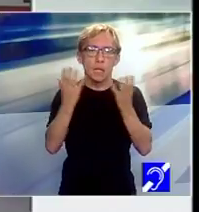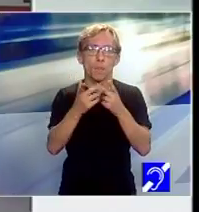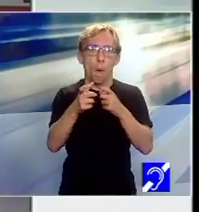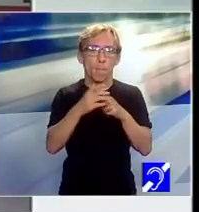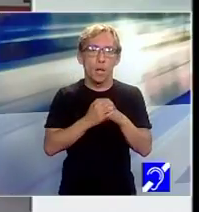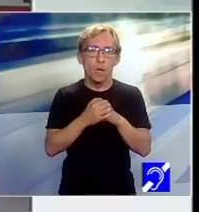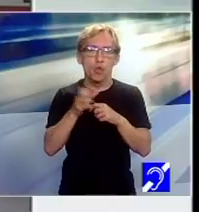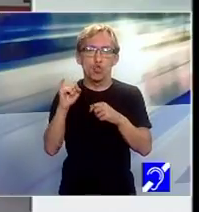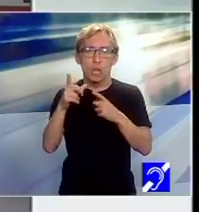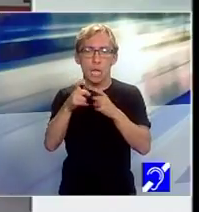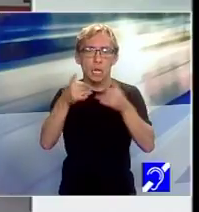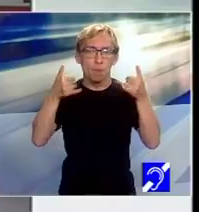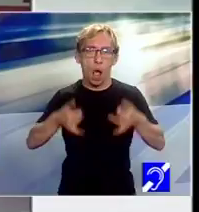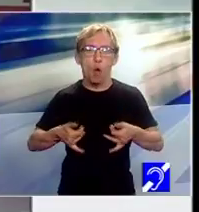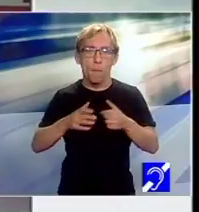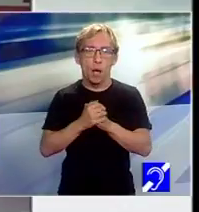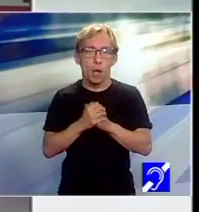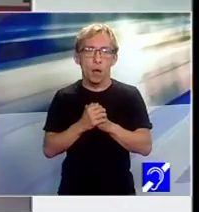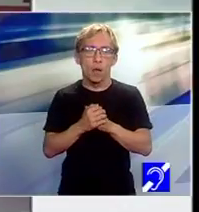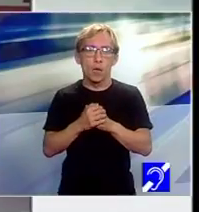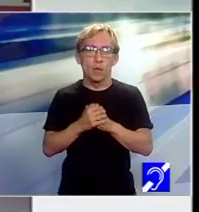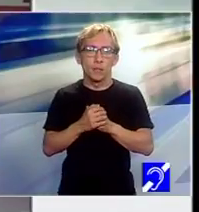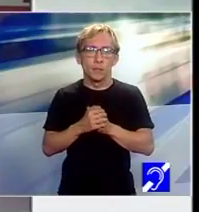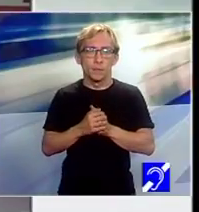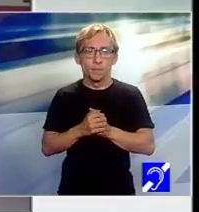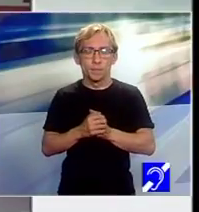războaiele actuale din Golf și din zonele acelea